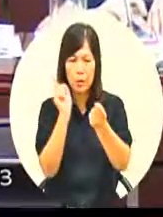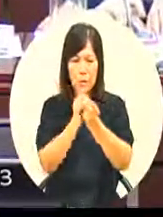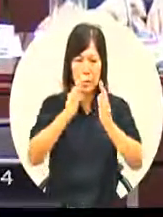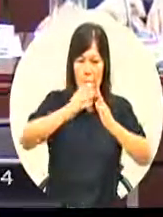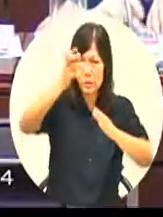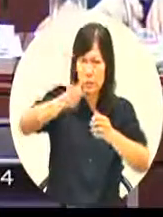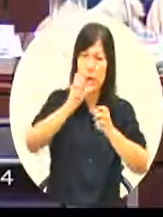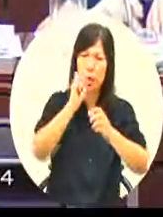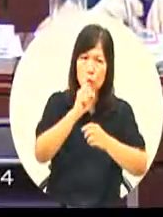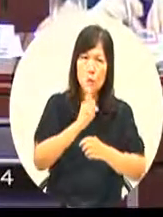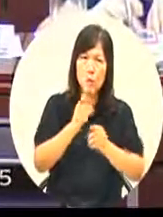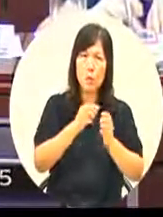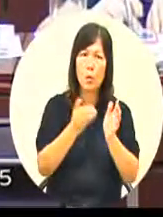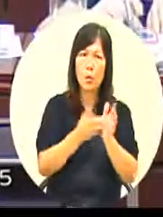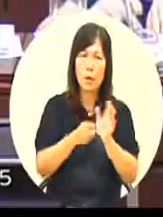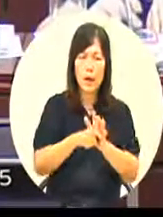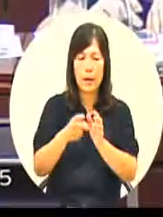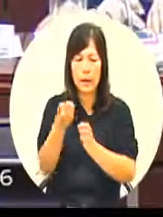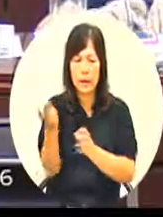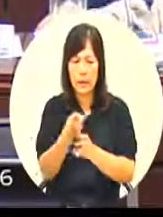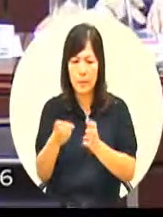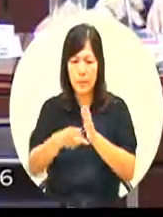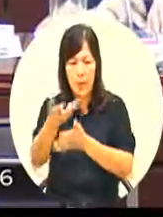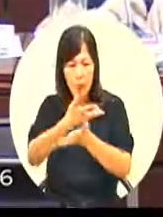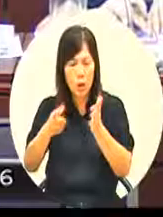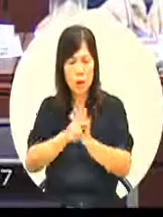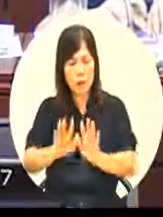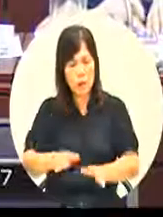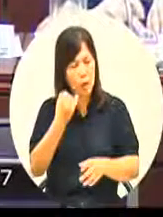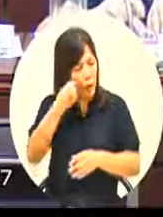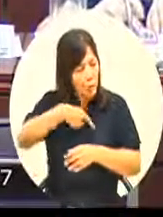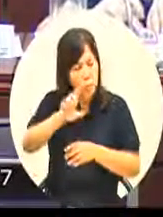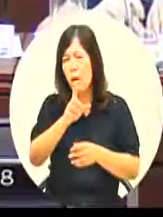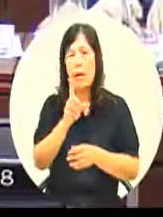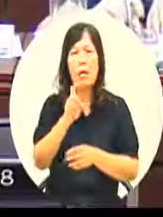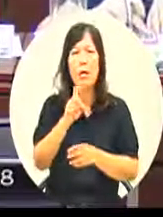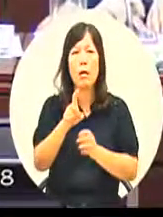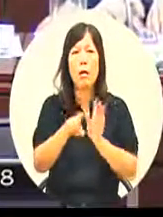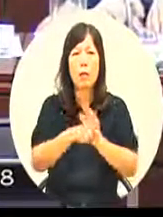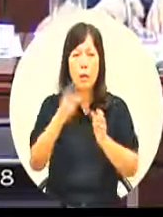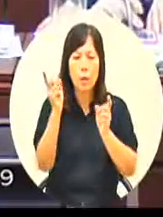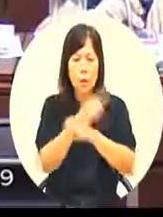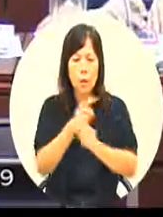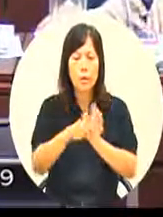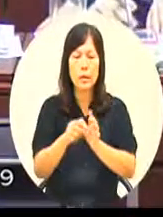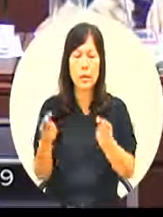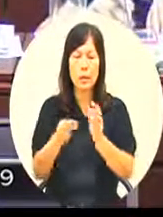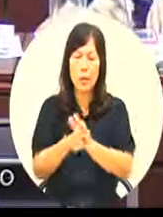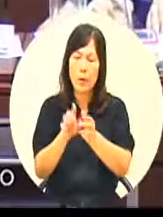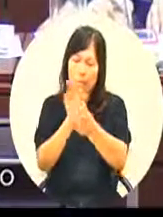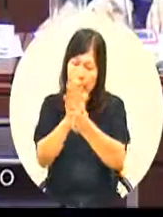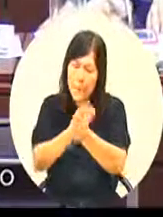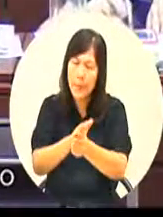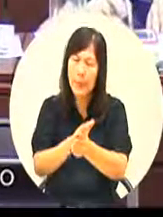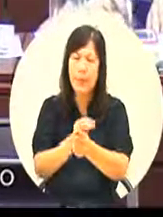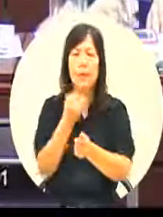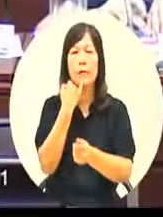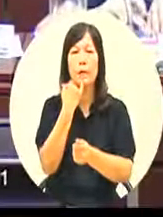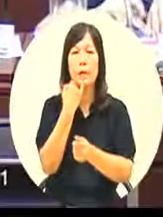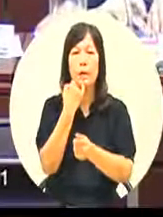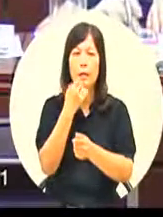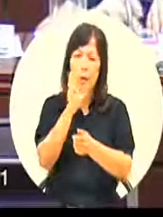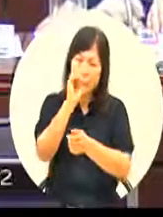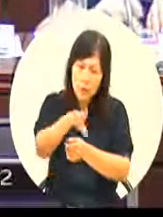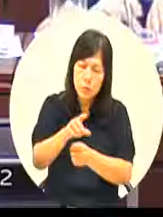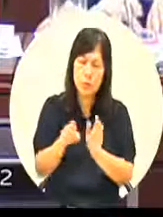映，然后也跟两个局处沟通，说这个时候恐怕不宜。你如果换一个心态，就是我是去专业辅导的角色，反而是告诉你